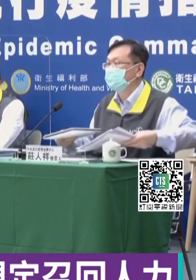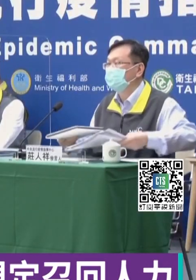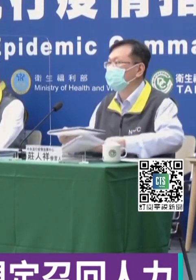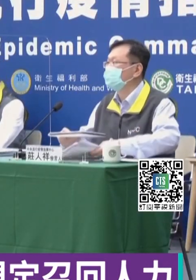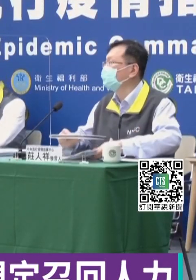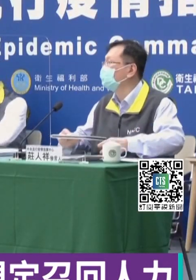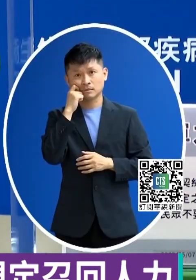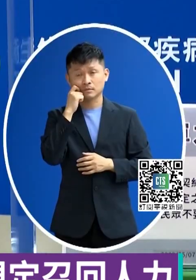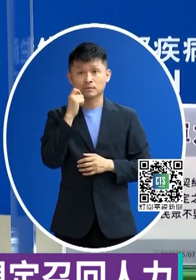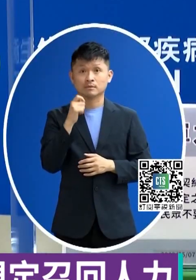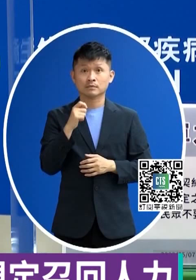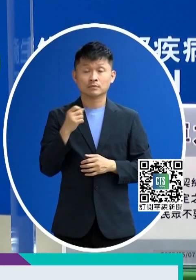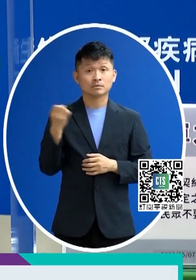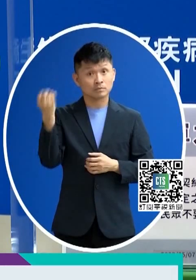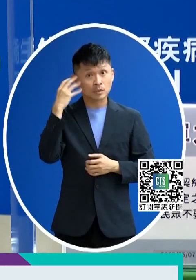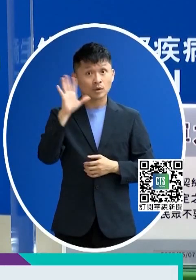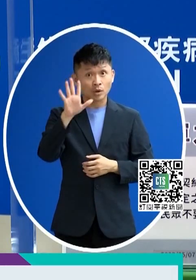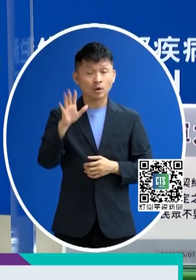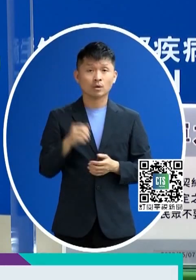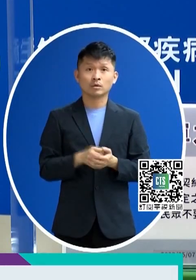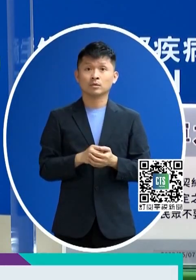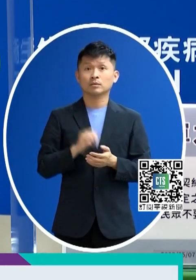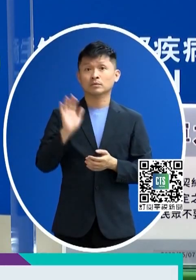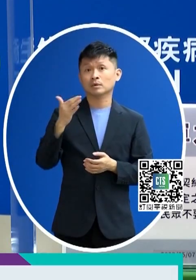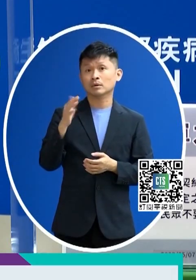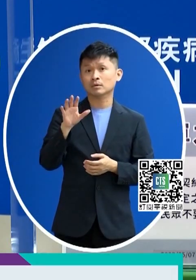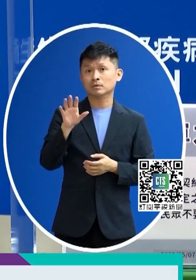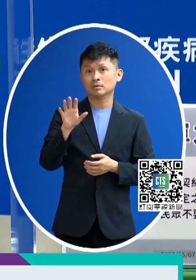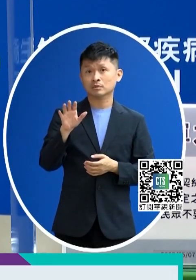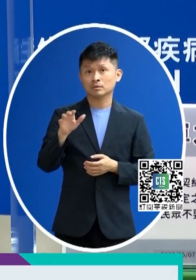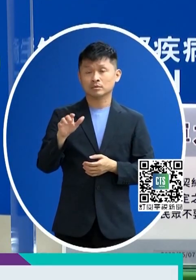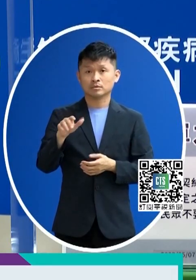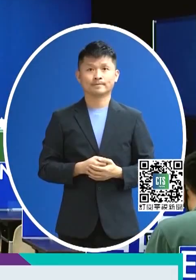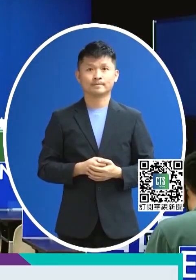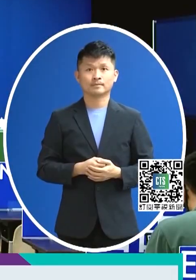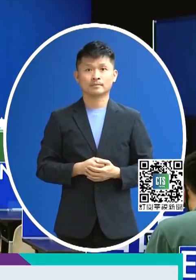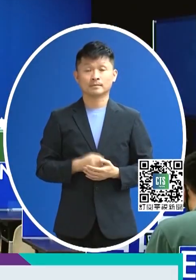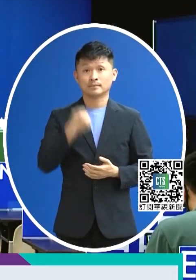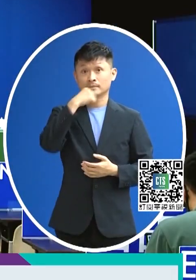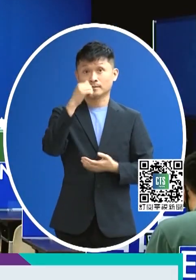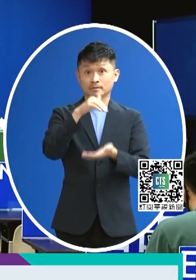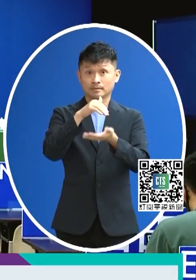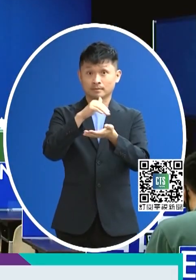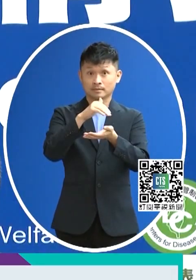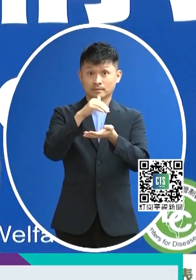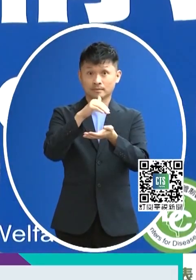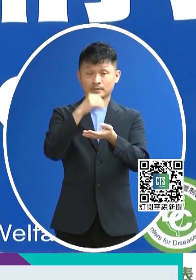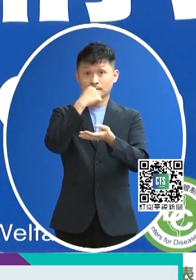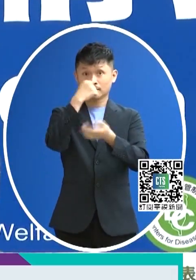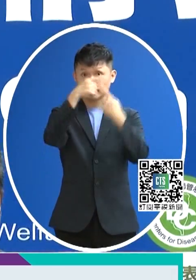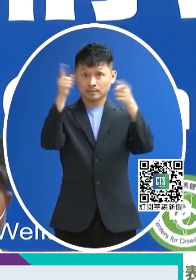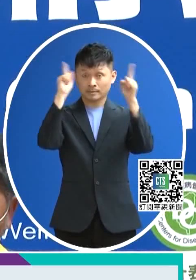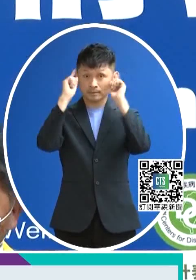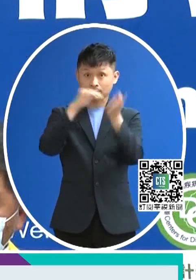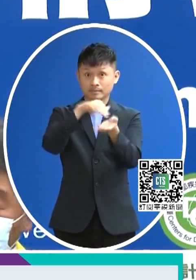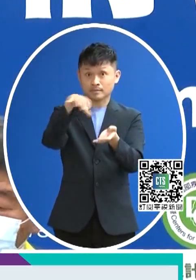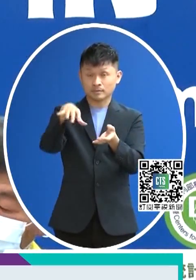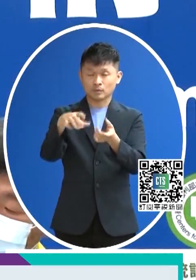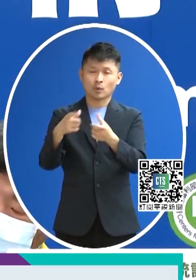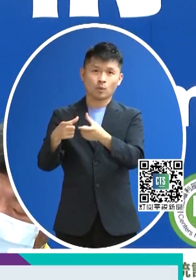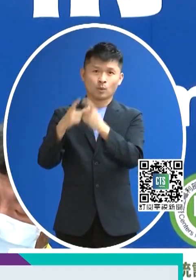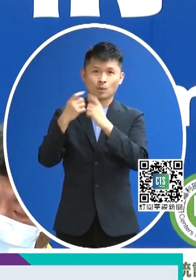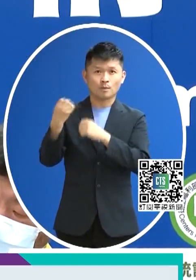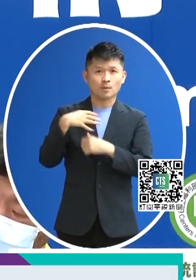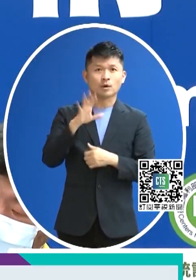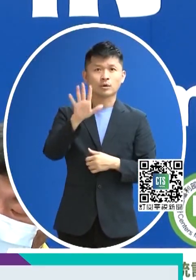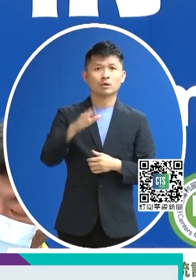失守的情况。 不过有没有失守，应该以院方当局的说法为准。 台大医院的院方事实上已经有回应，就是说